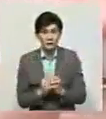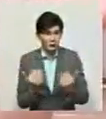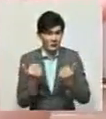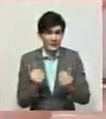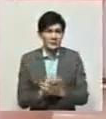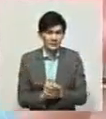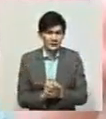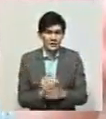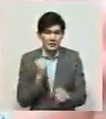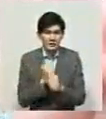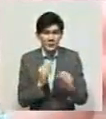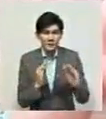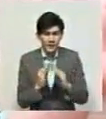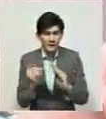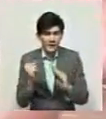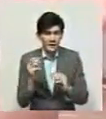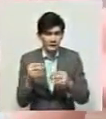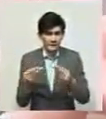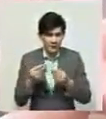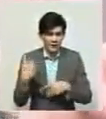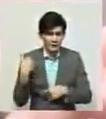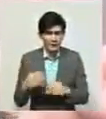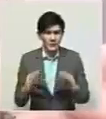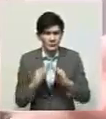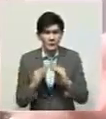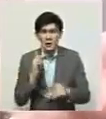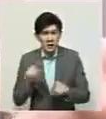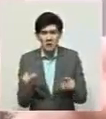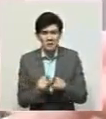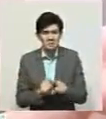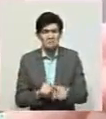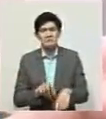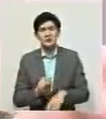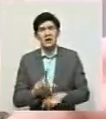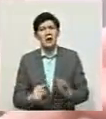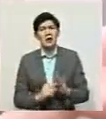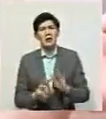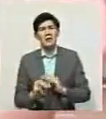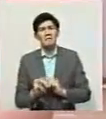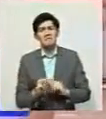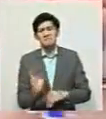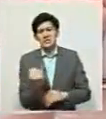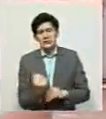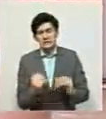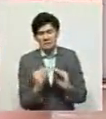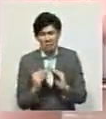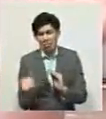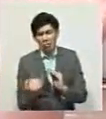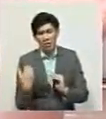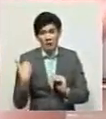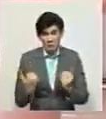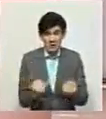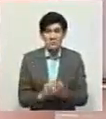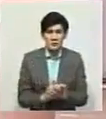าทําบ้านใหม่ให้เค้านะคะดูบ้านเก่าเนี่ยเหมือนสลัมเลยนะคะไม่ดีเลยนะคะคือว่าสภ